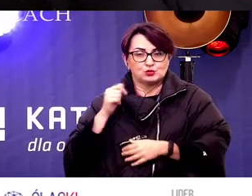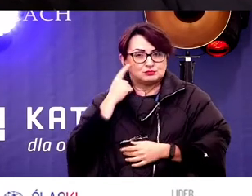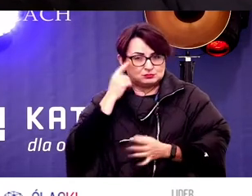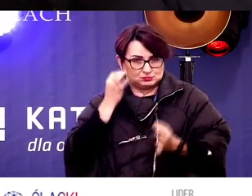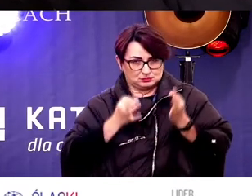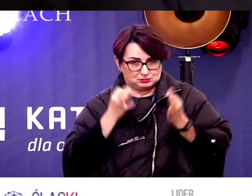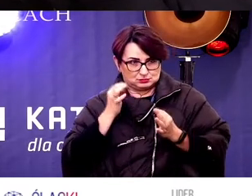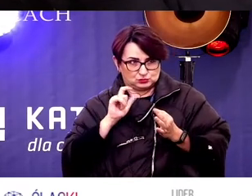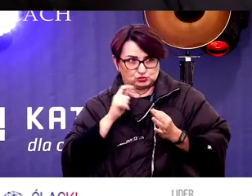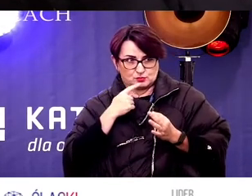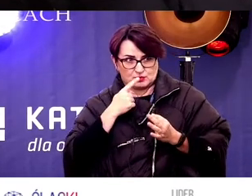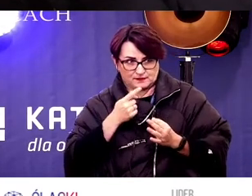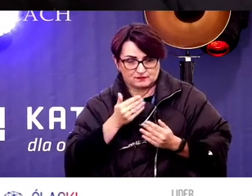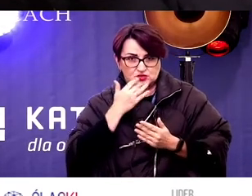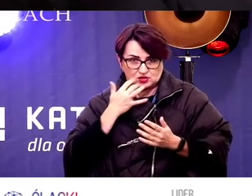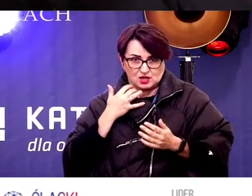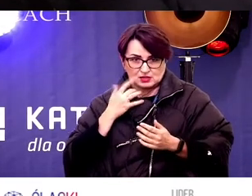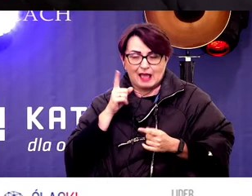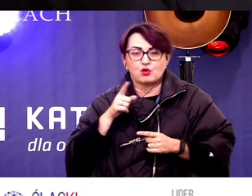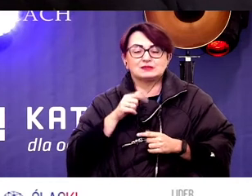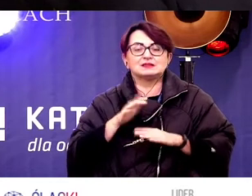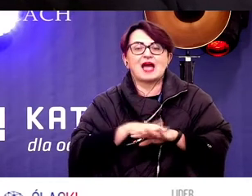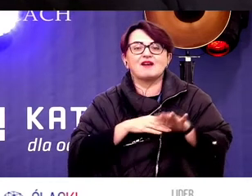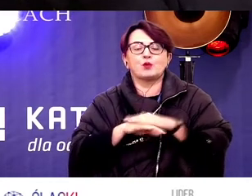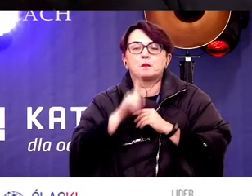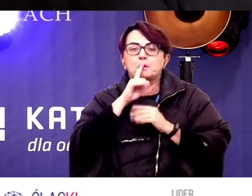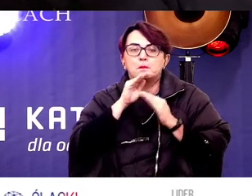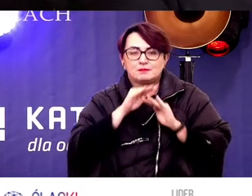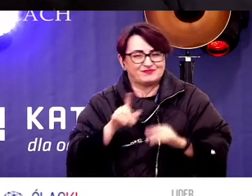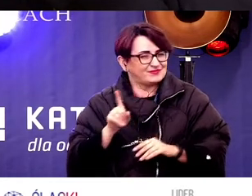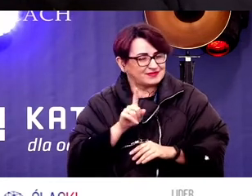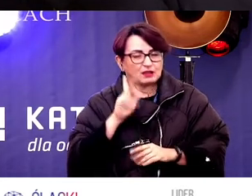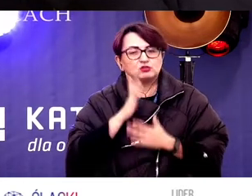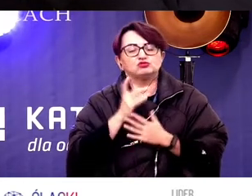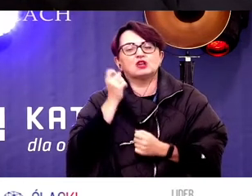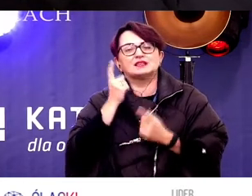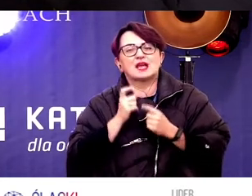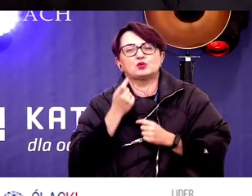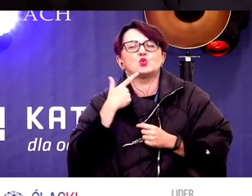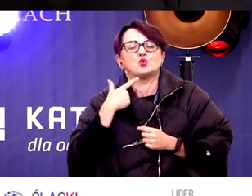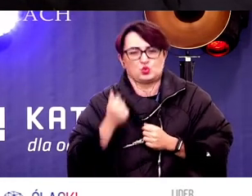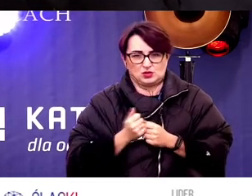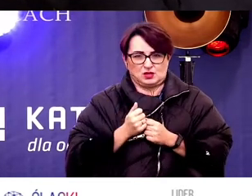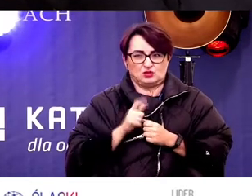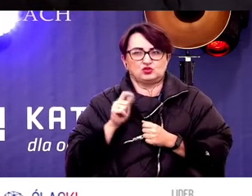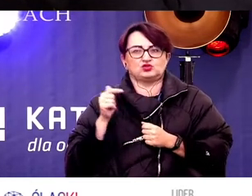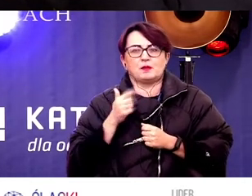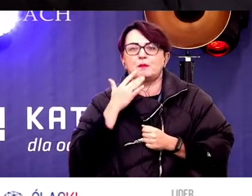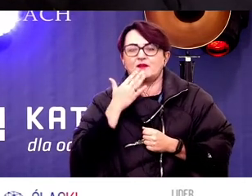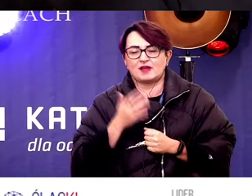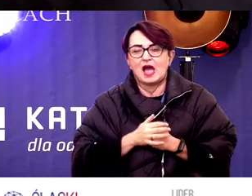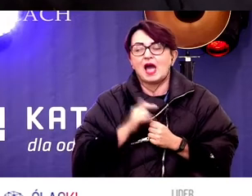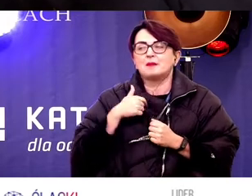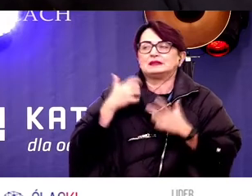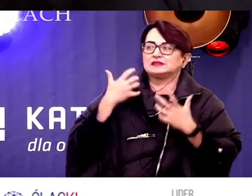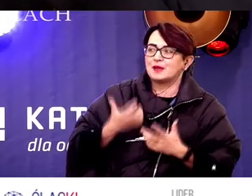zanim coś powiemy. Ale bynajmniej to nie jest milczący zawód, tylko taki, no czasami to jest nudniejsze to, co musimy powiedzieć, bo chcielibyśmy